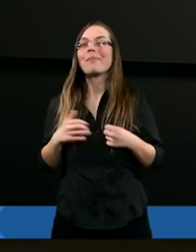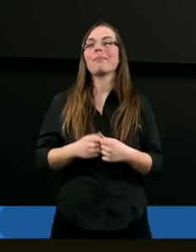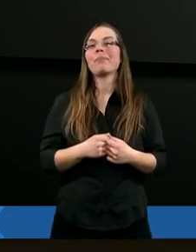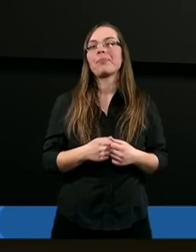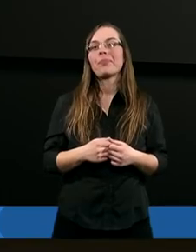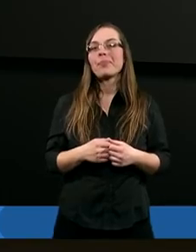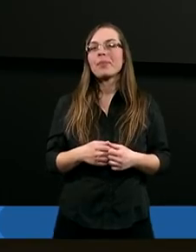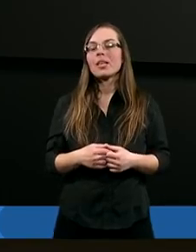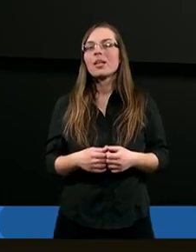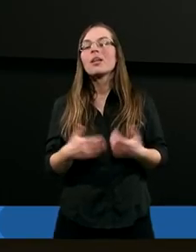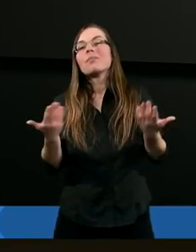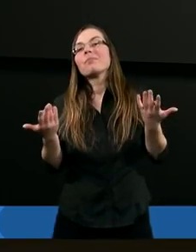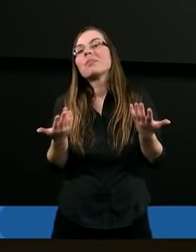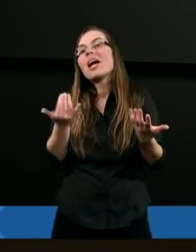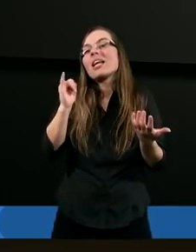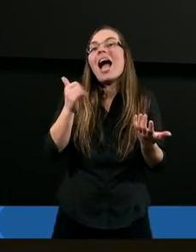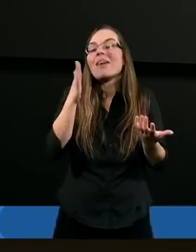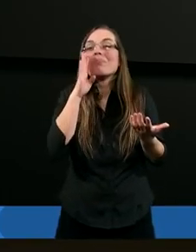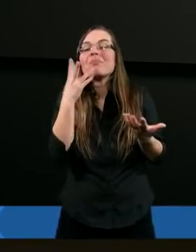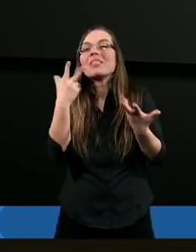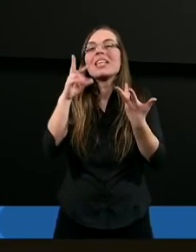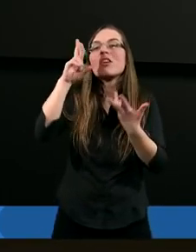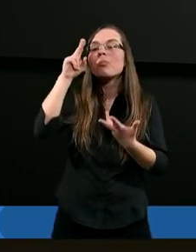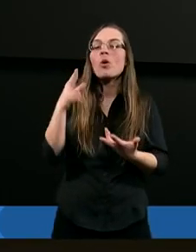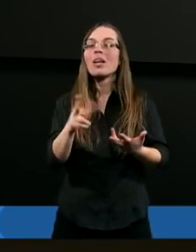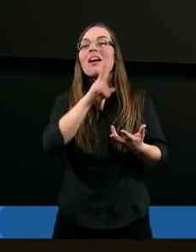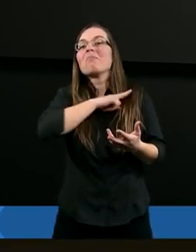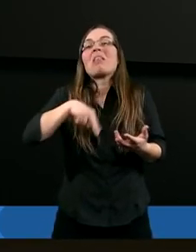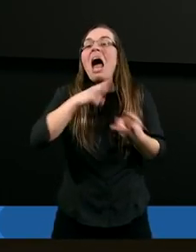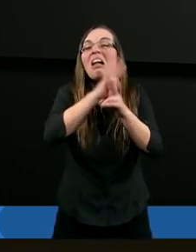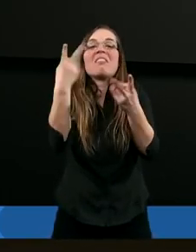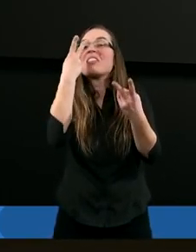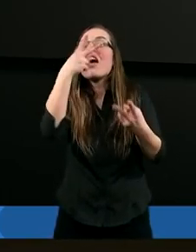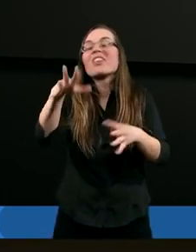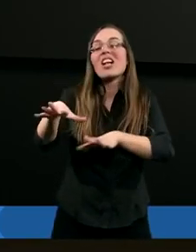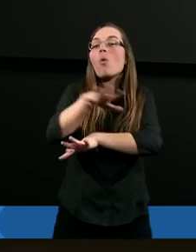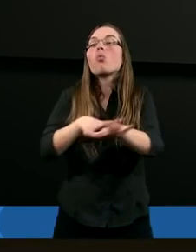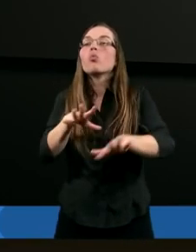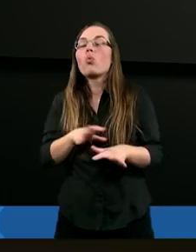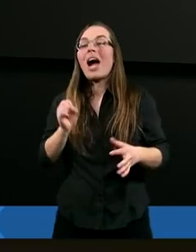no bo nikt z nas Ducha nie widział.